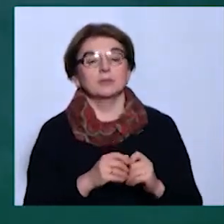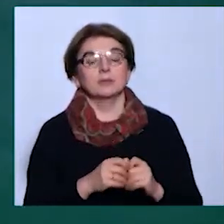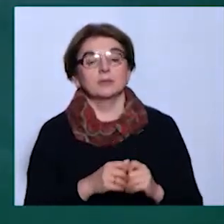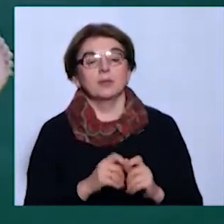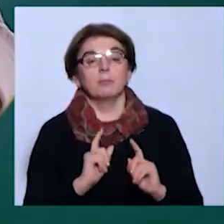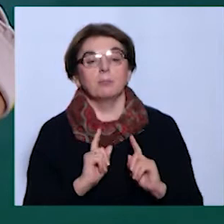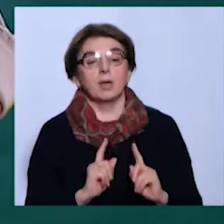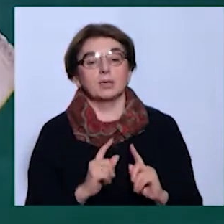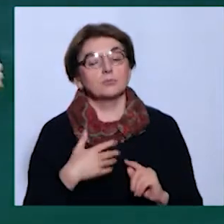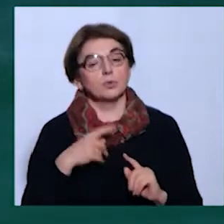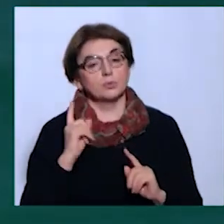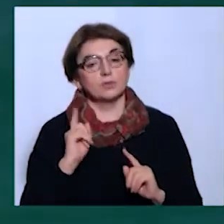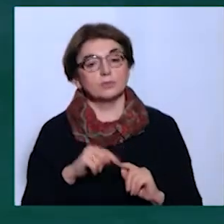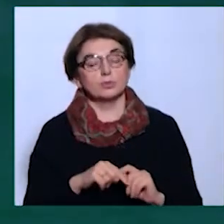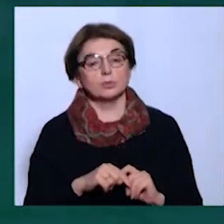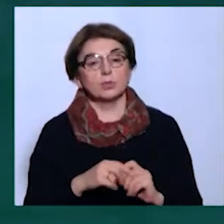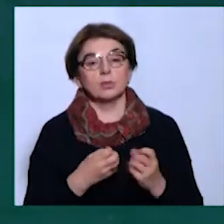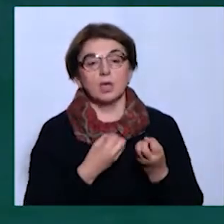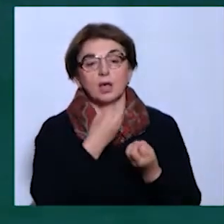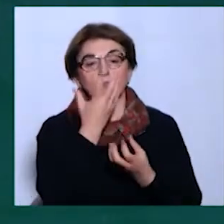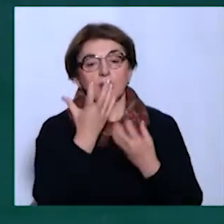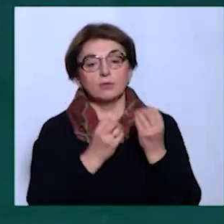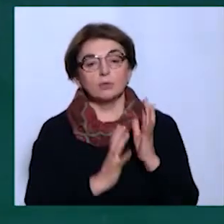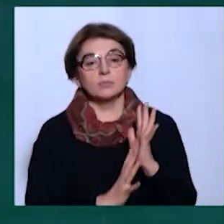Მაგრამ ჩვენ უნდა ვიცოდეთ ყვავილოვანი